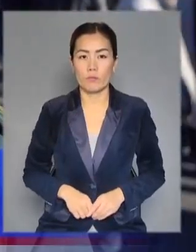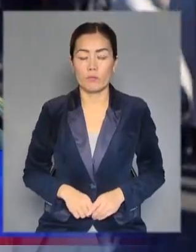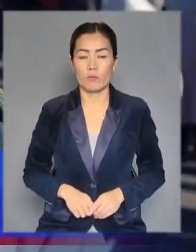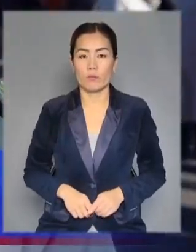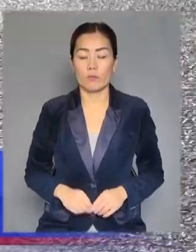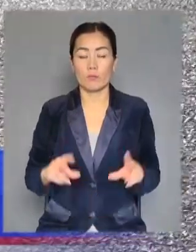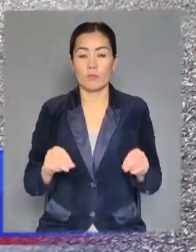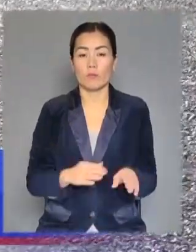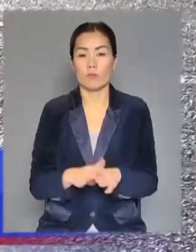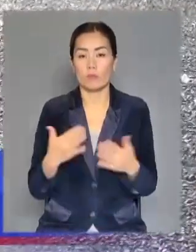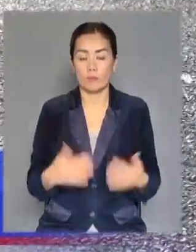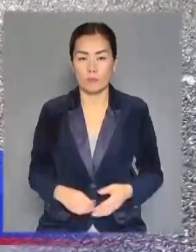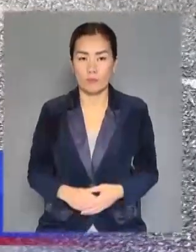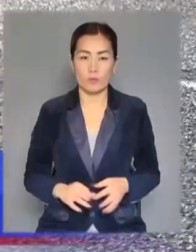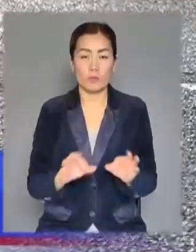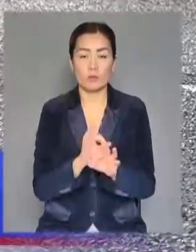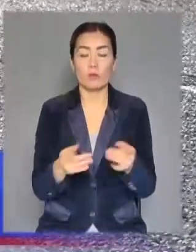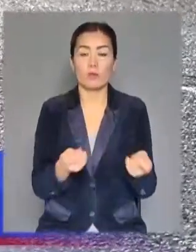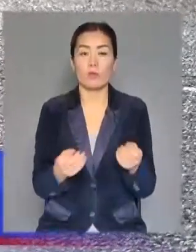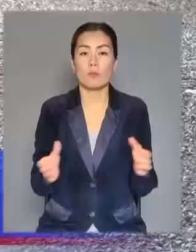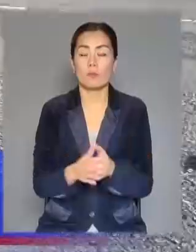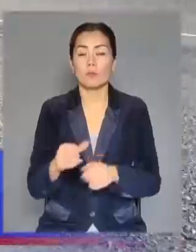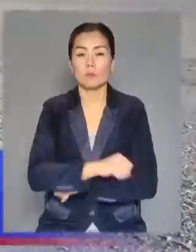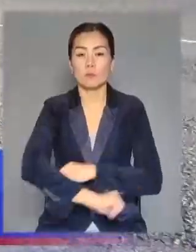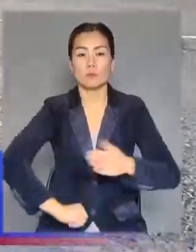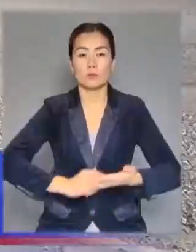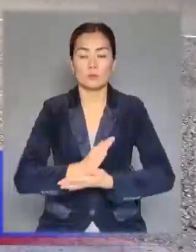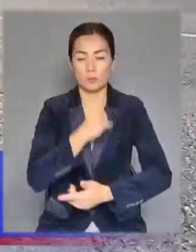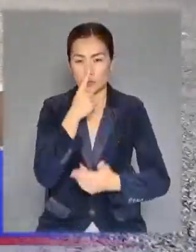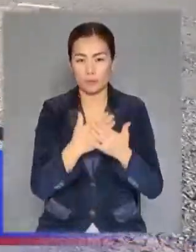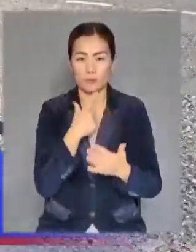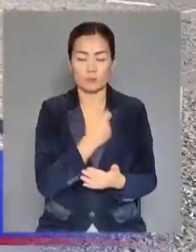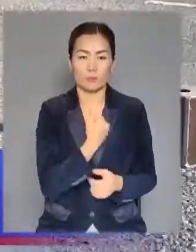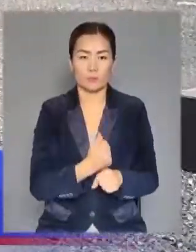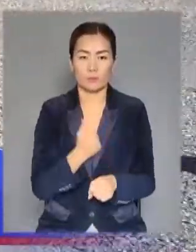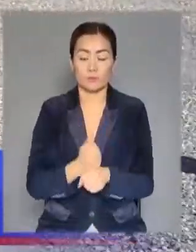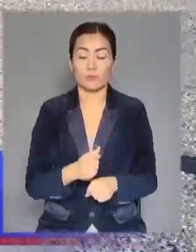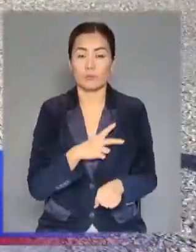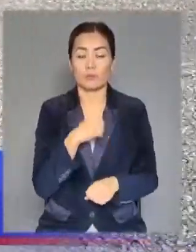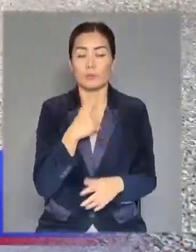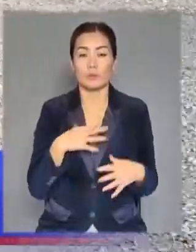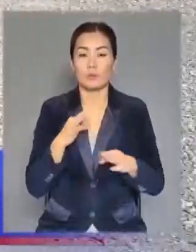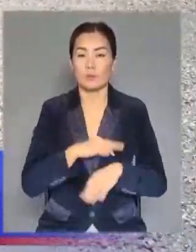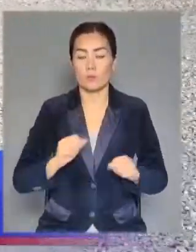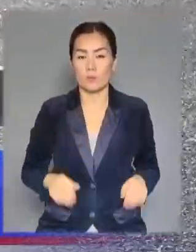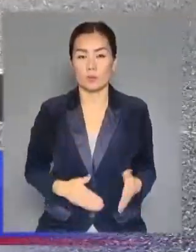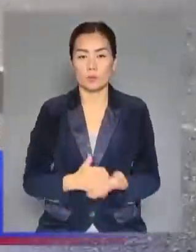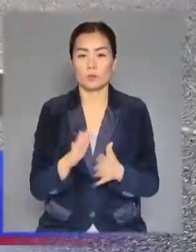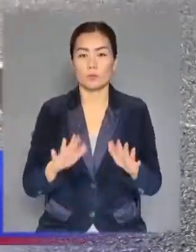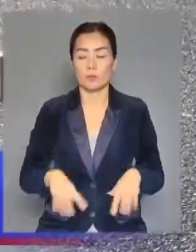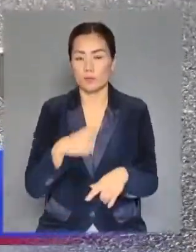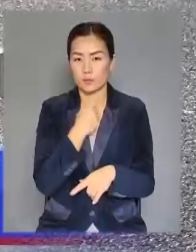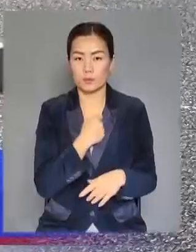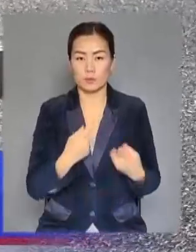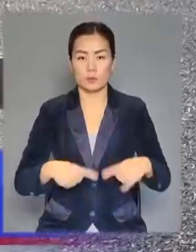приняли присягу. Отметим, что руководство пограничной службы при призыве военнослужащих предоставляет солдатам возможность пройти службу в местных